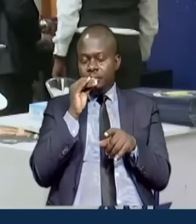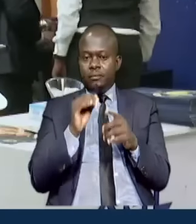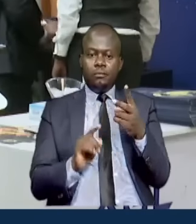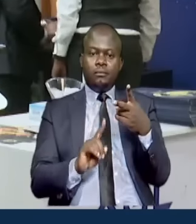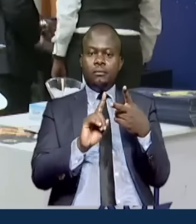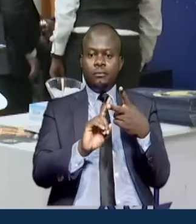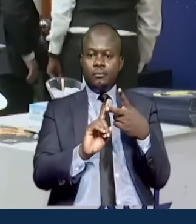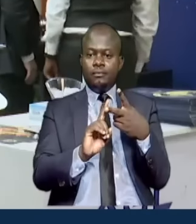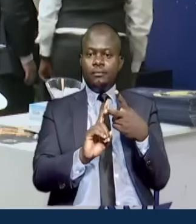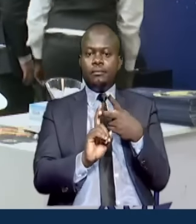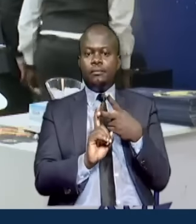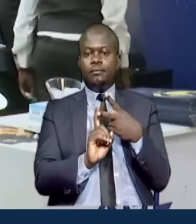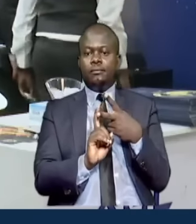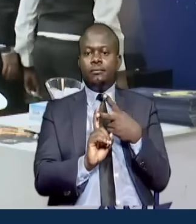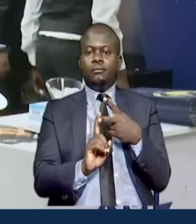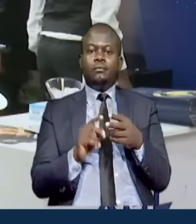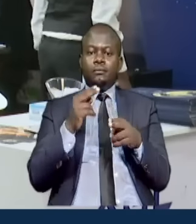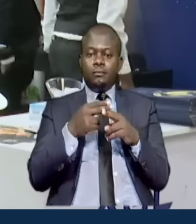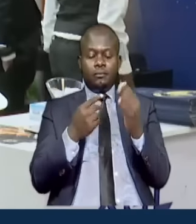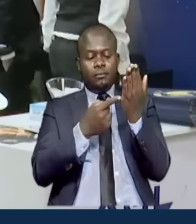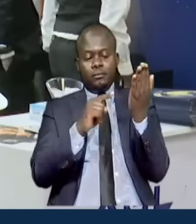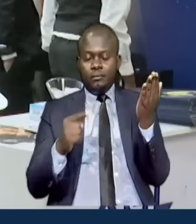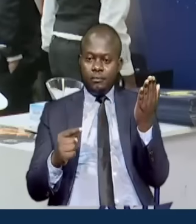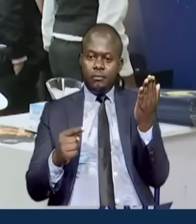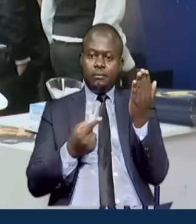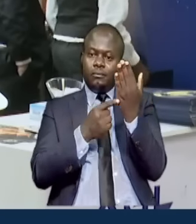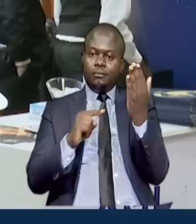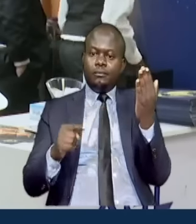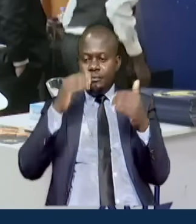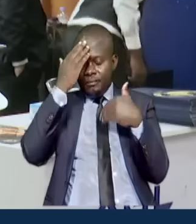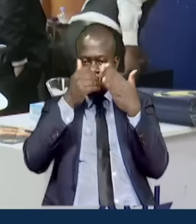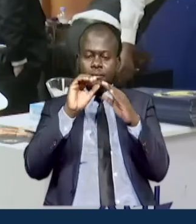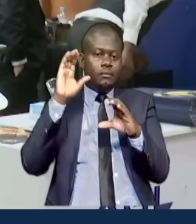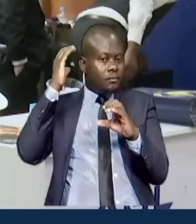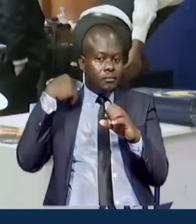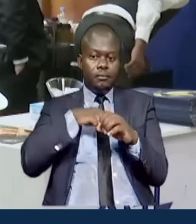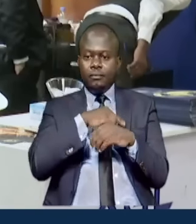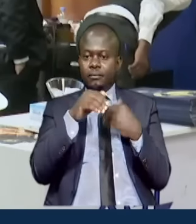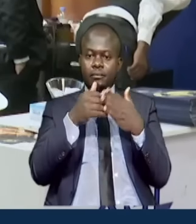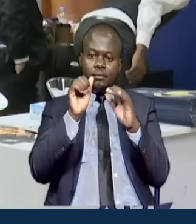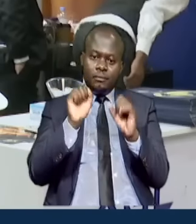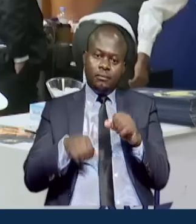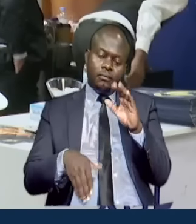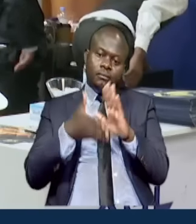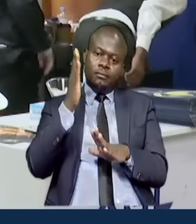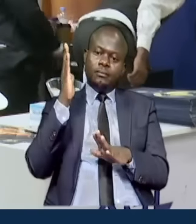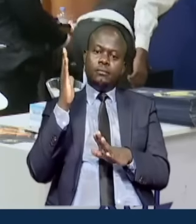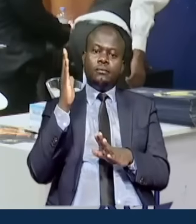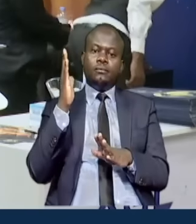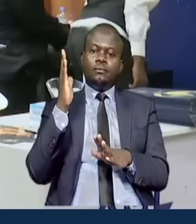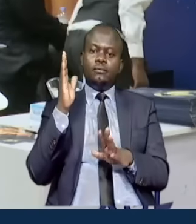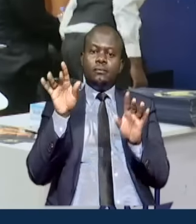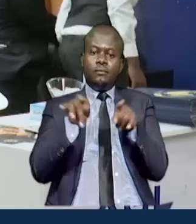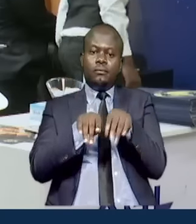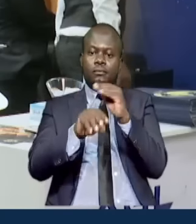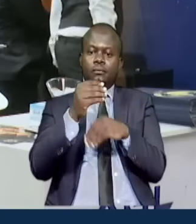kabiri hari icyo twita digitalization, ikoranabuhanga kugira ngo amakuru abashe kwihuta nk'uko